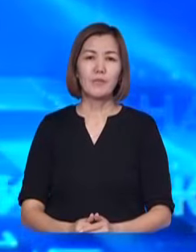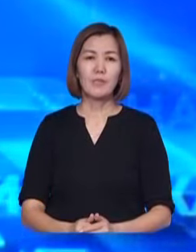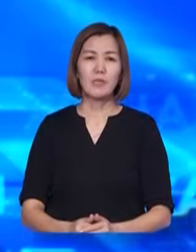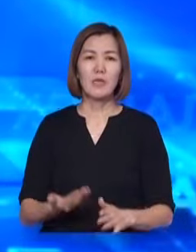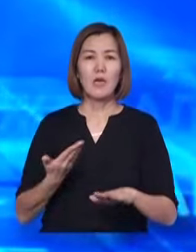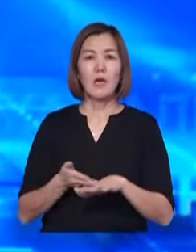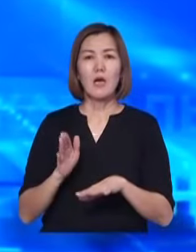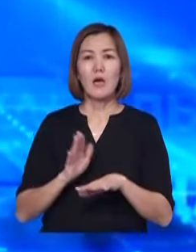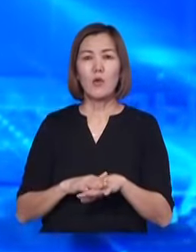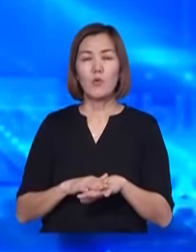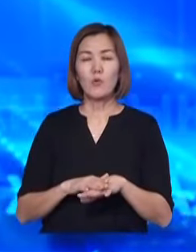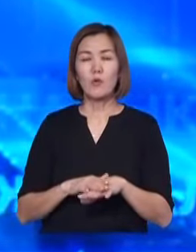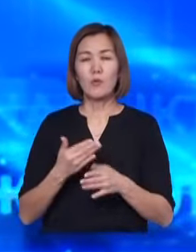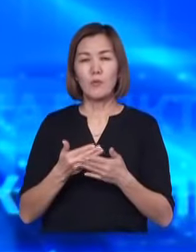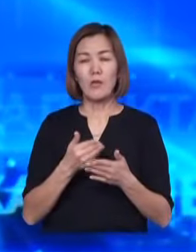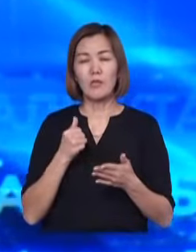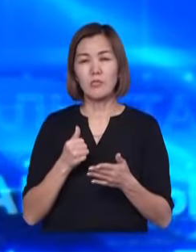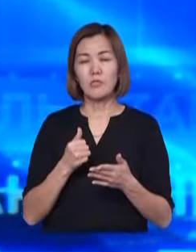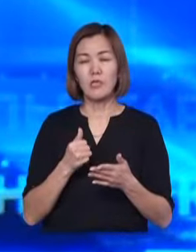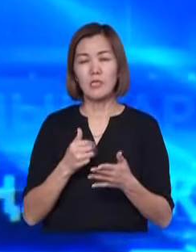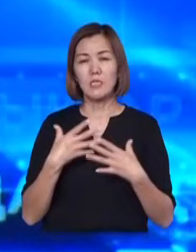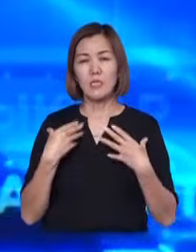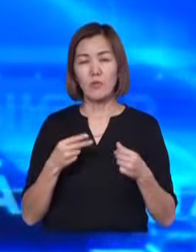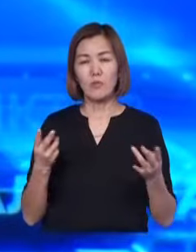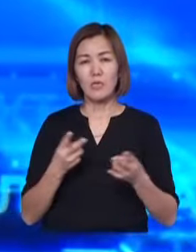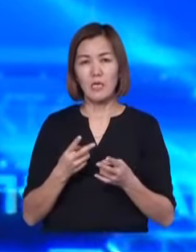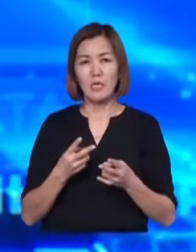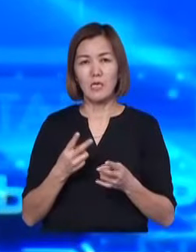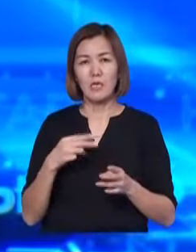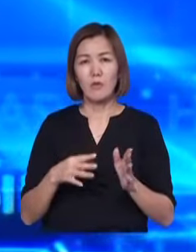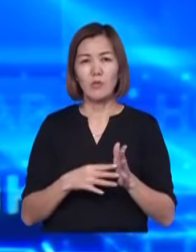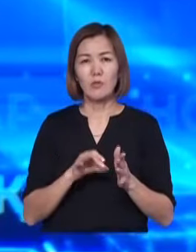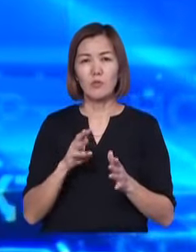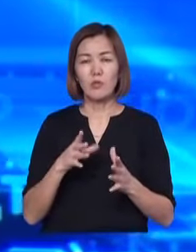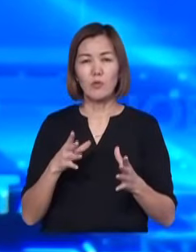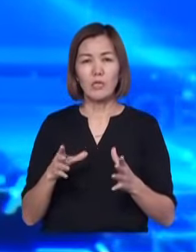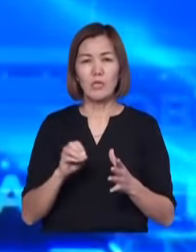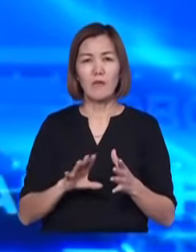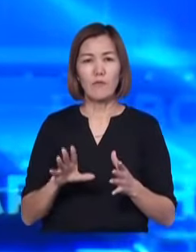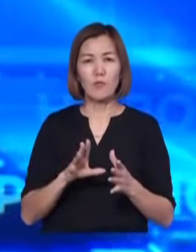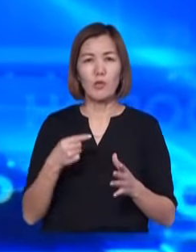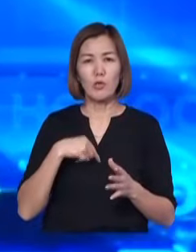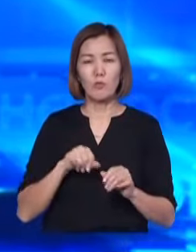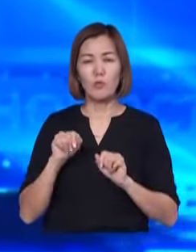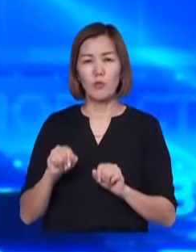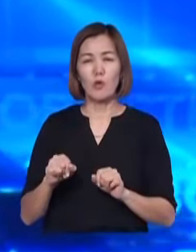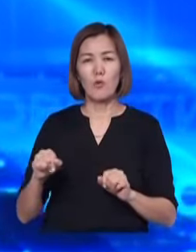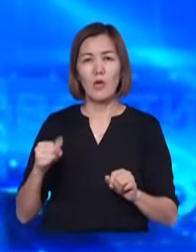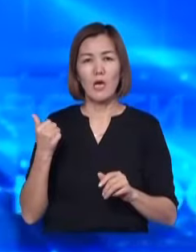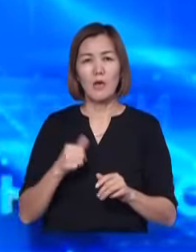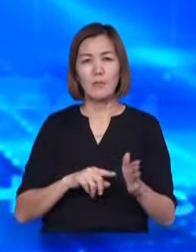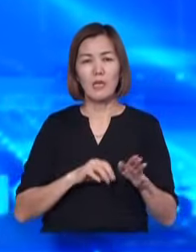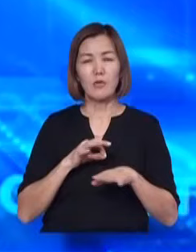Ауырып емізденгенше ауырмайтын жол ізде 29 сәуірге дейін облыстық Европалық иммундау орталығы өтеді. Апталық өтеді. Басты